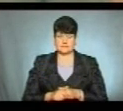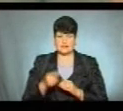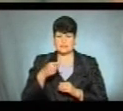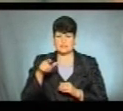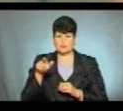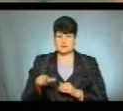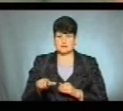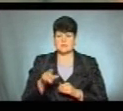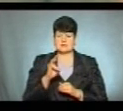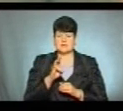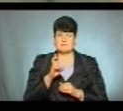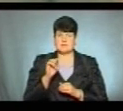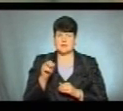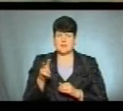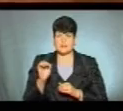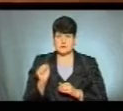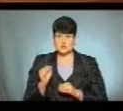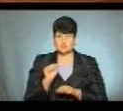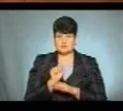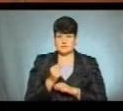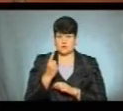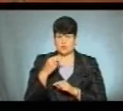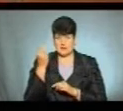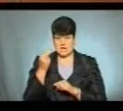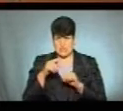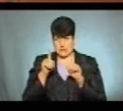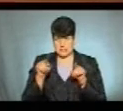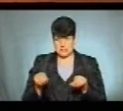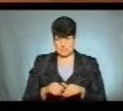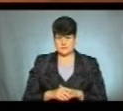Тернополянка Наталія Біленька зупиняється біля однієї з картин.